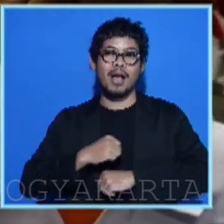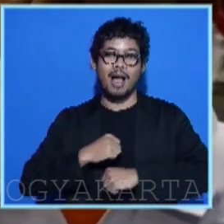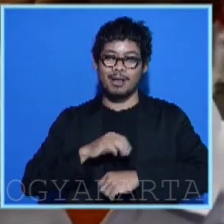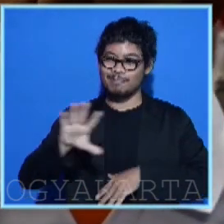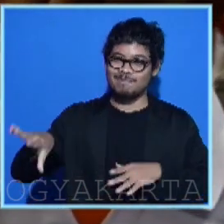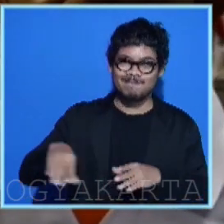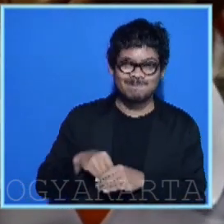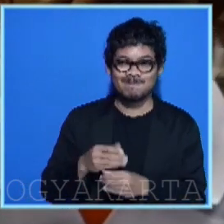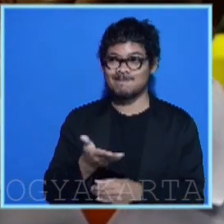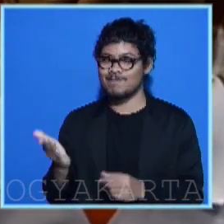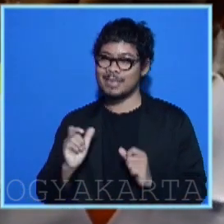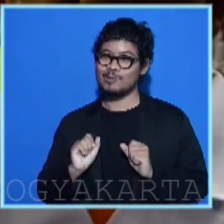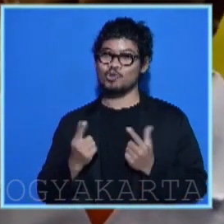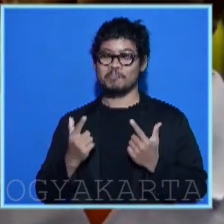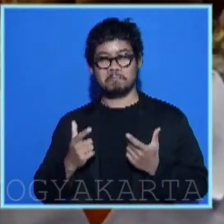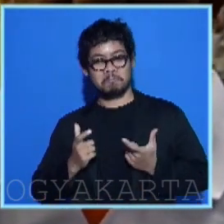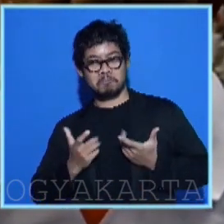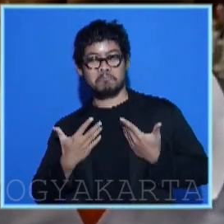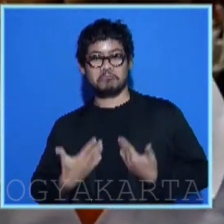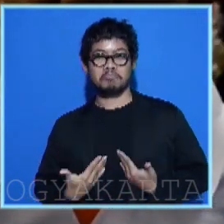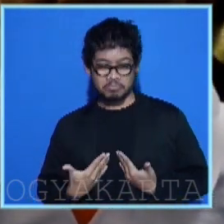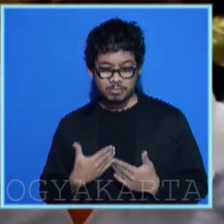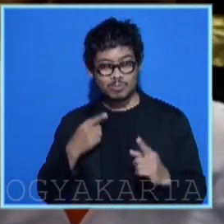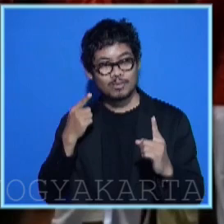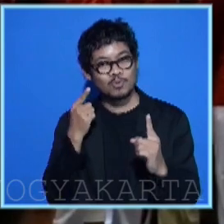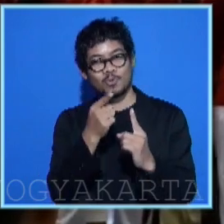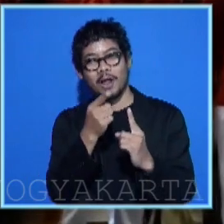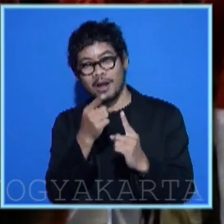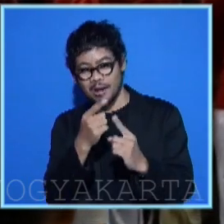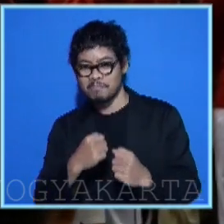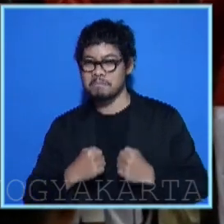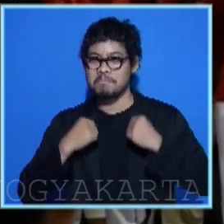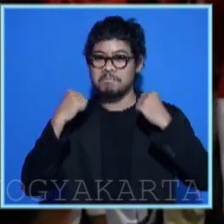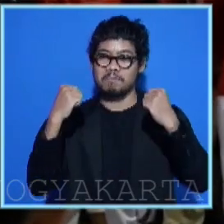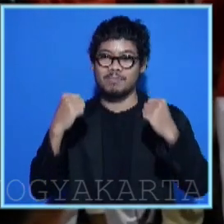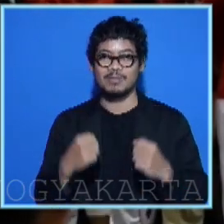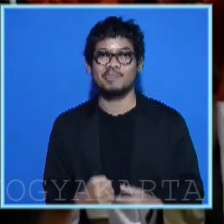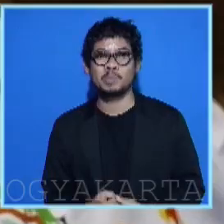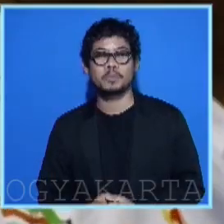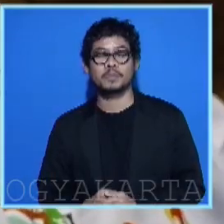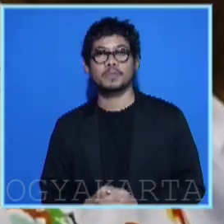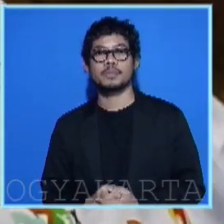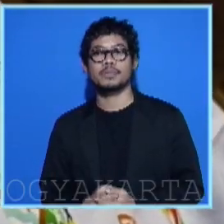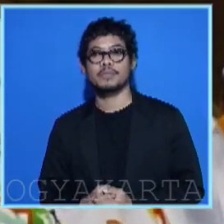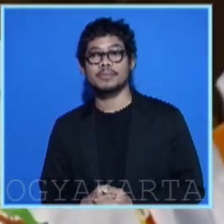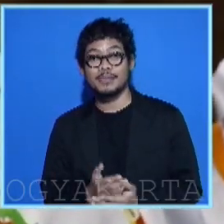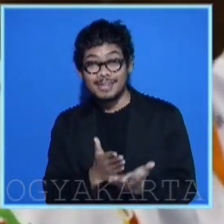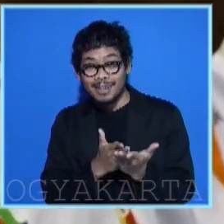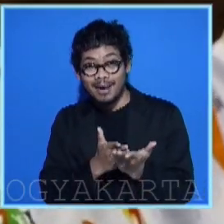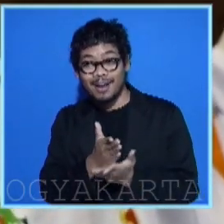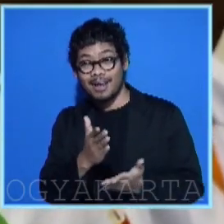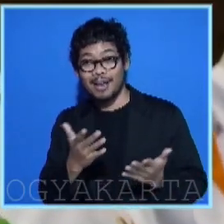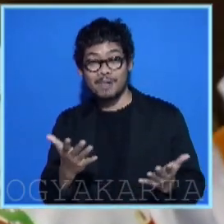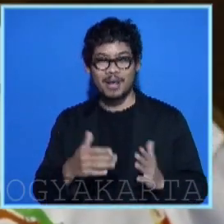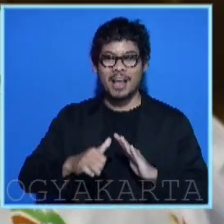pola hidup menuju masyarakat DIY yang sehat dan buugar yang pada kesempatan melalui forda ini diharapkan